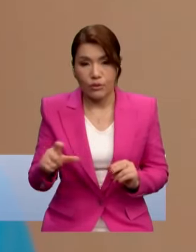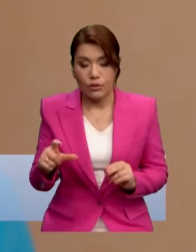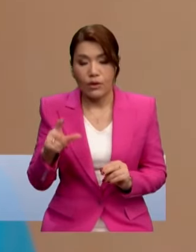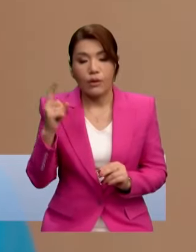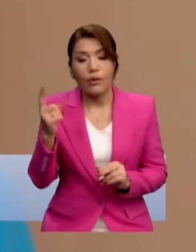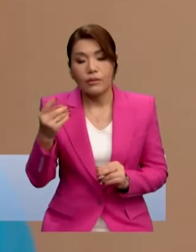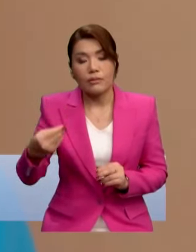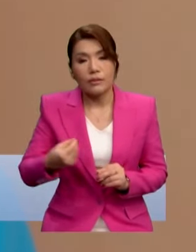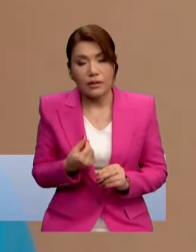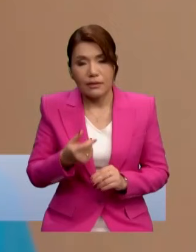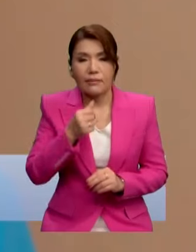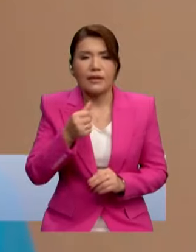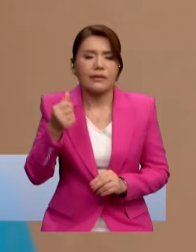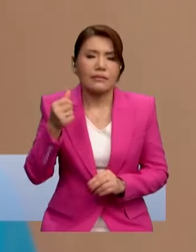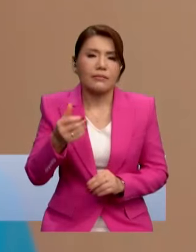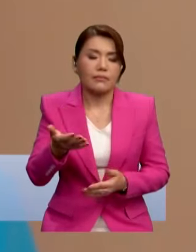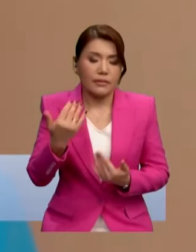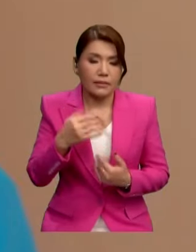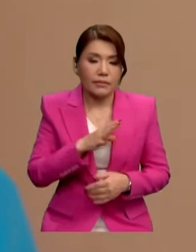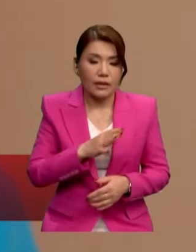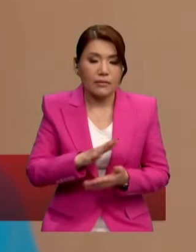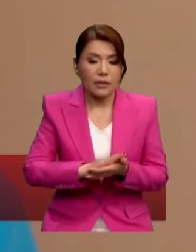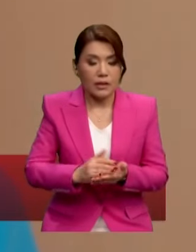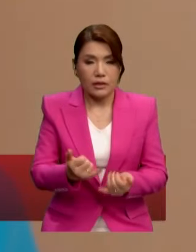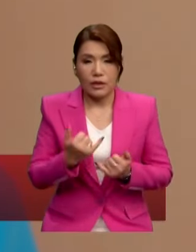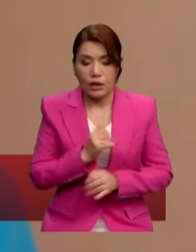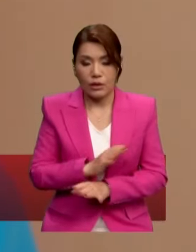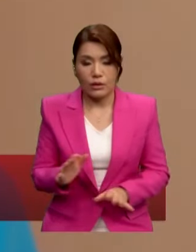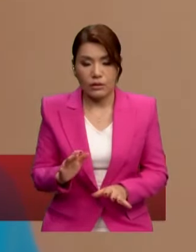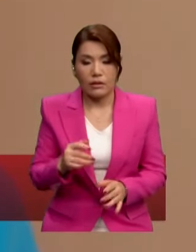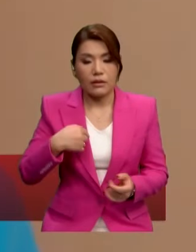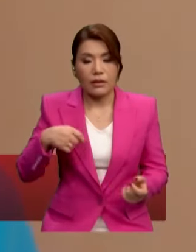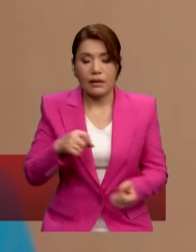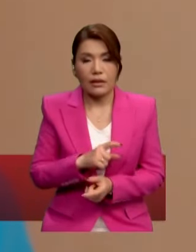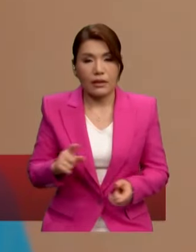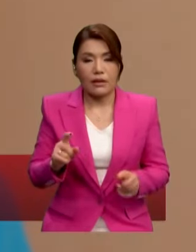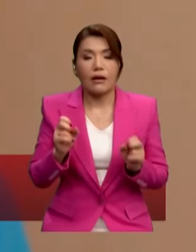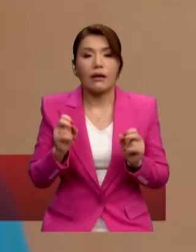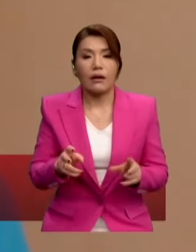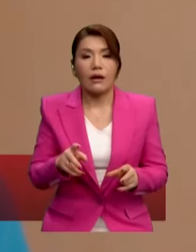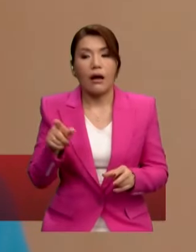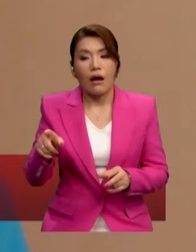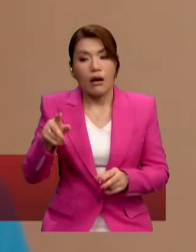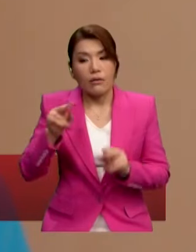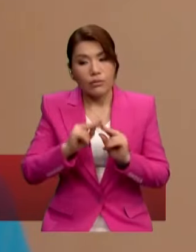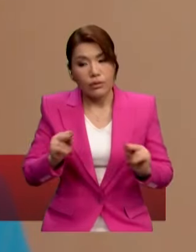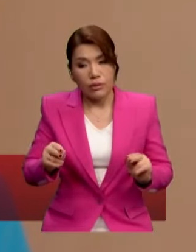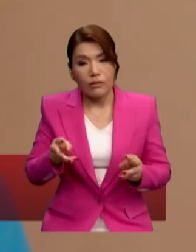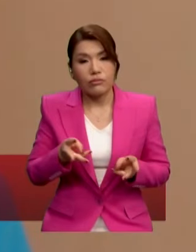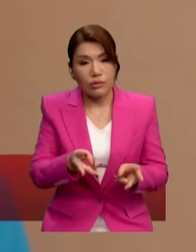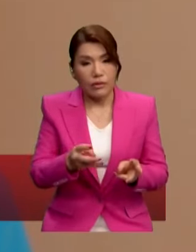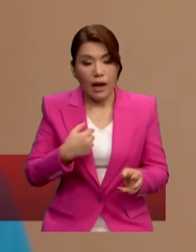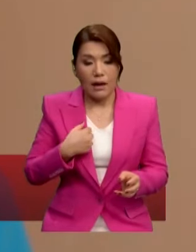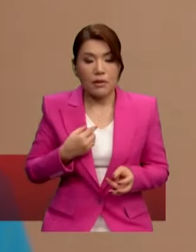береді. Бір жыл бір берді, одан кейін бізге атымен жоқ. Бізге болмайды екен. Сонда олар мұғалімдер отшағанда біз немене отшақпаймыз ғой